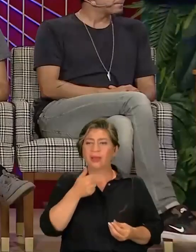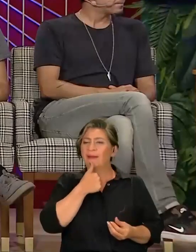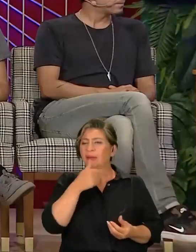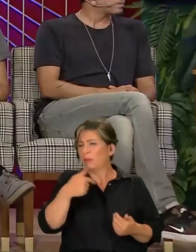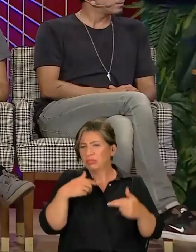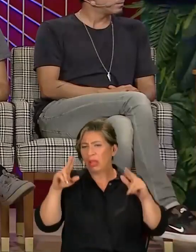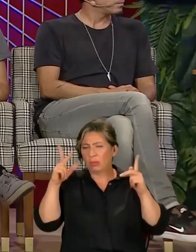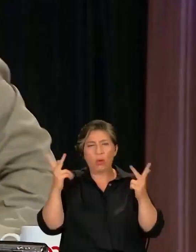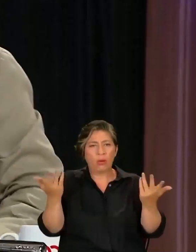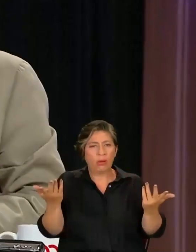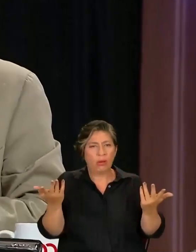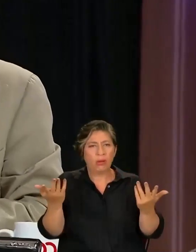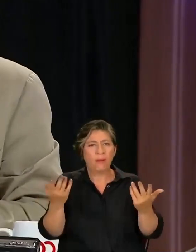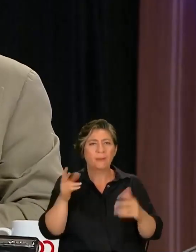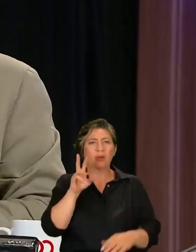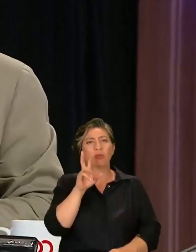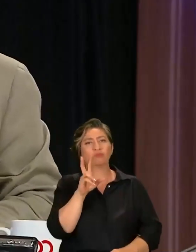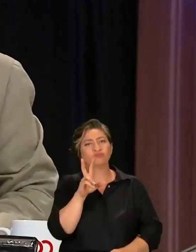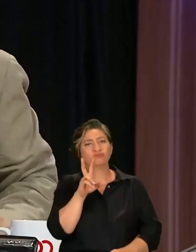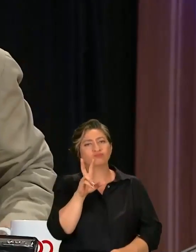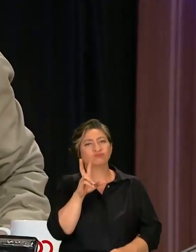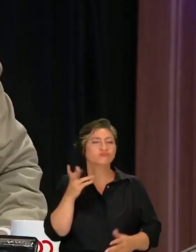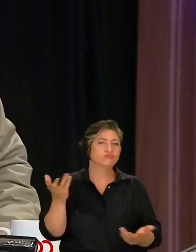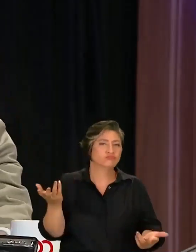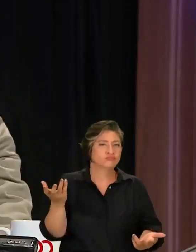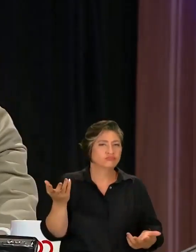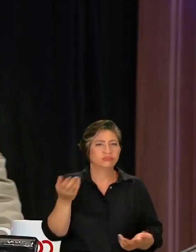oğlancağız beni tanımıyor ve bakıyor böyle bana.